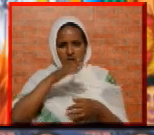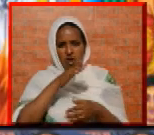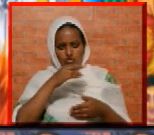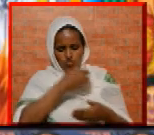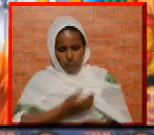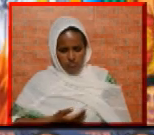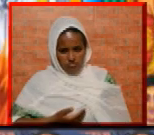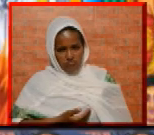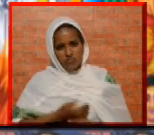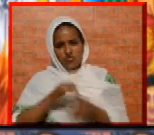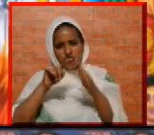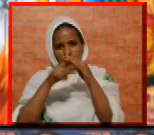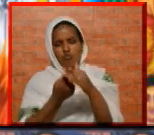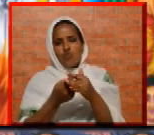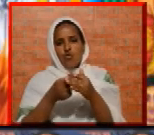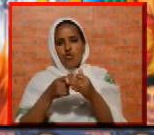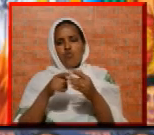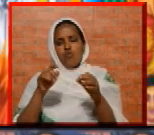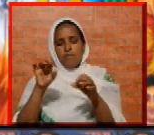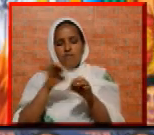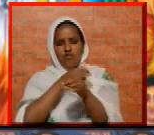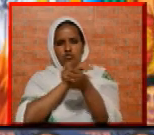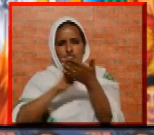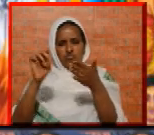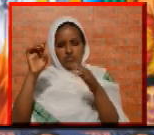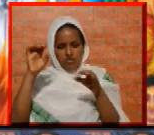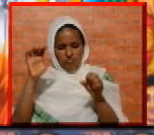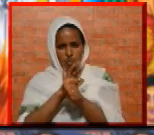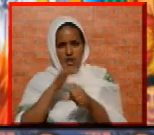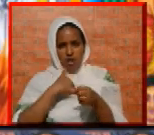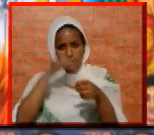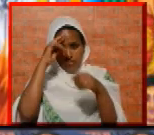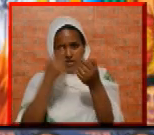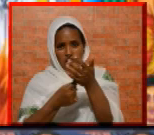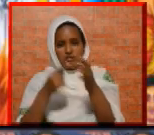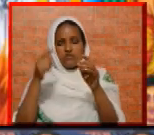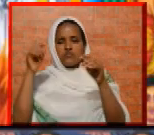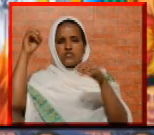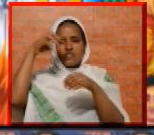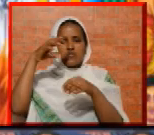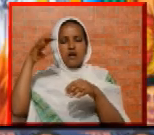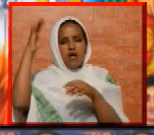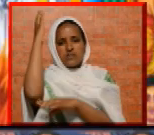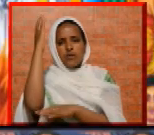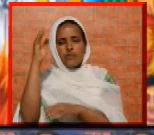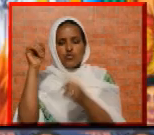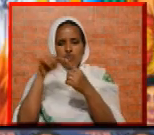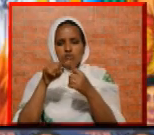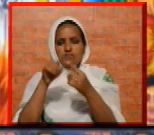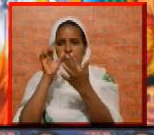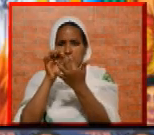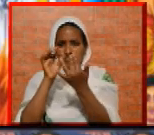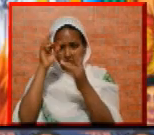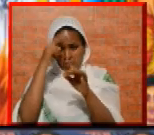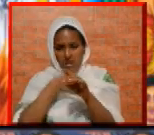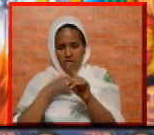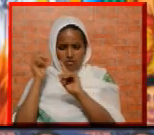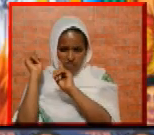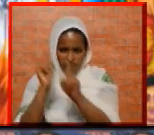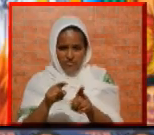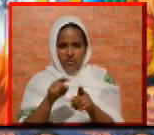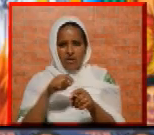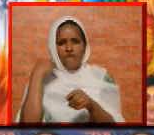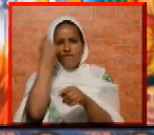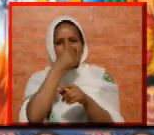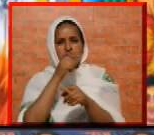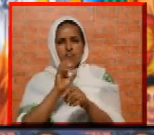ማይጸን ጀምሮ መንፈስ ቅዱስ ይሞላበታል ተብሎ እንደተነገረው ጸጋ እግዚአብሔር ወደ ሰማይትነት ሜዳ የጠራቸው የመረጠችው ስለነበረ ፊቱ